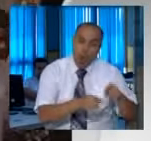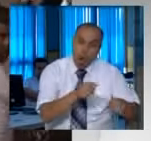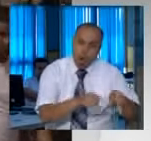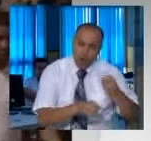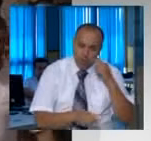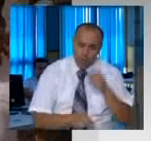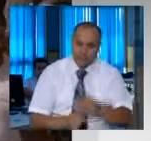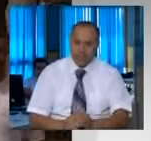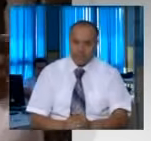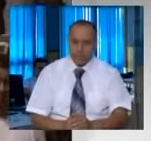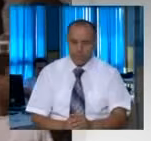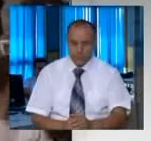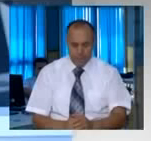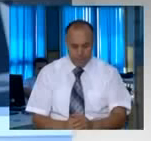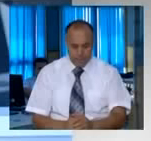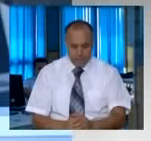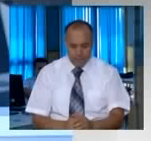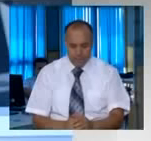المكان.